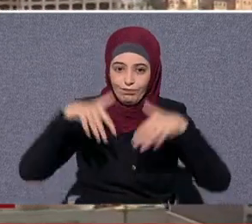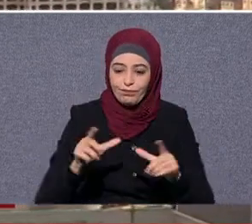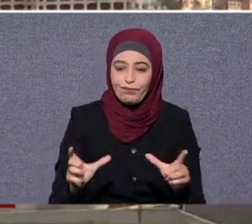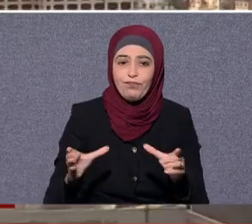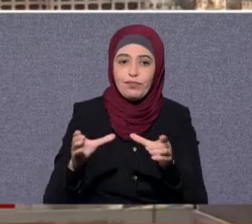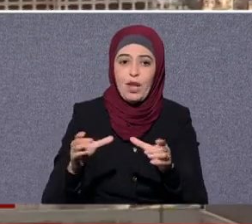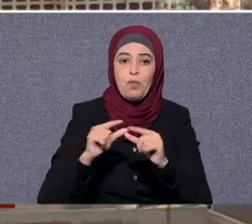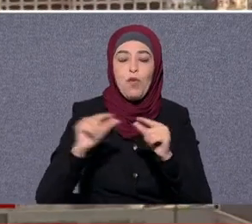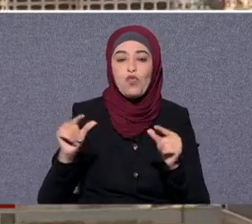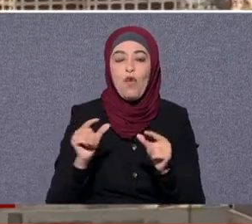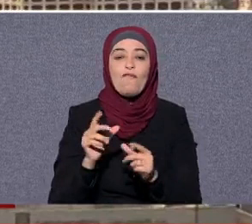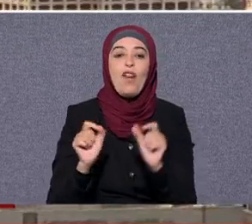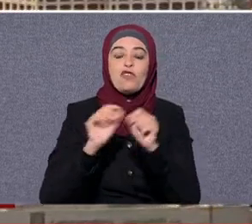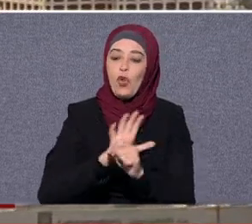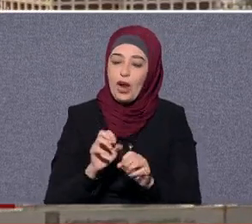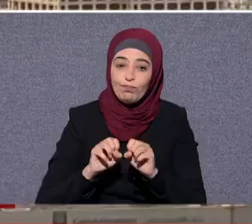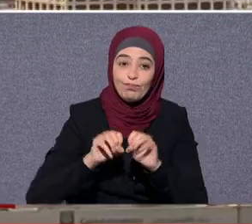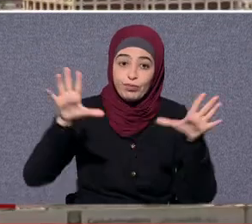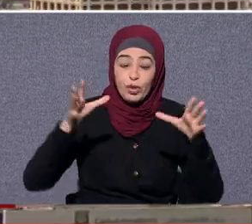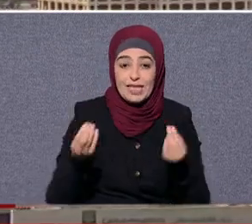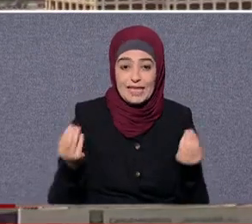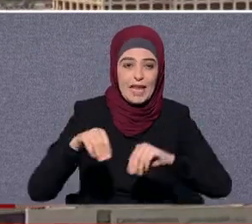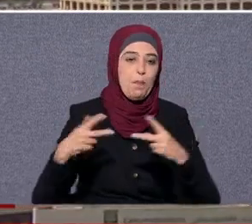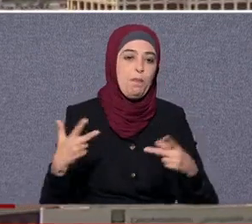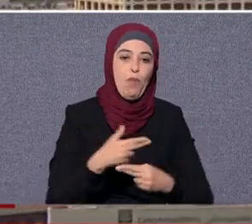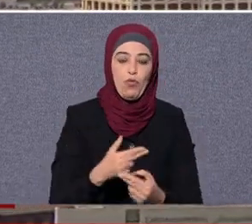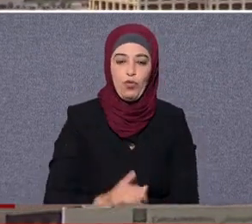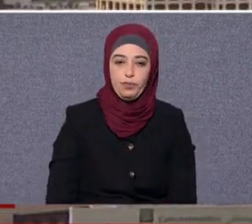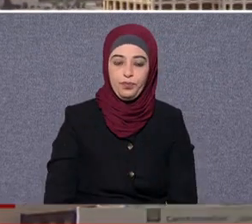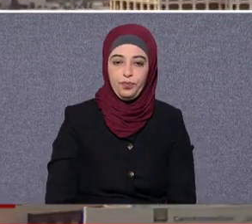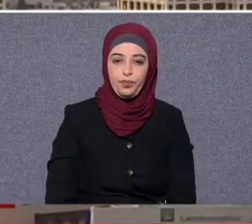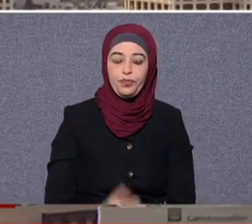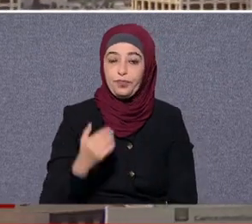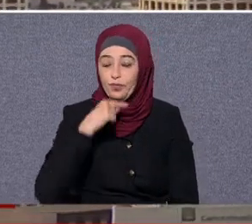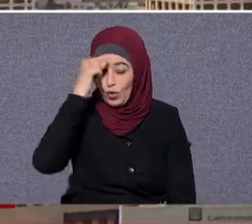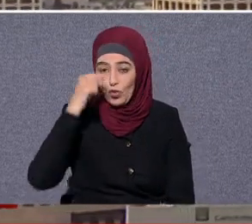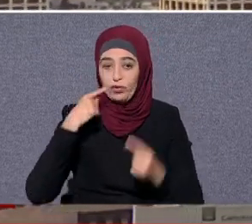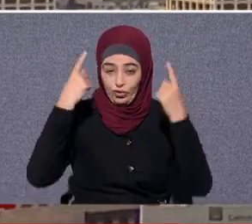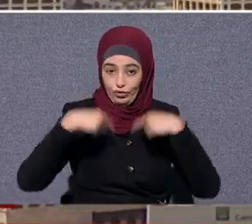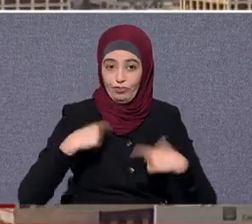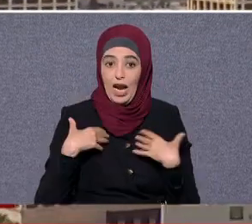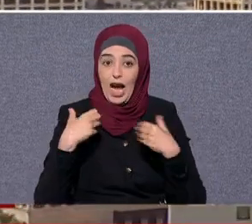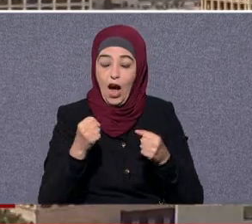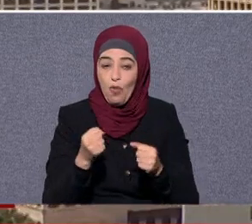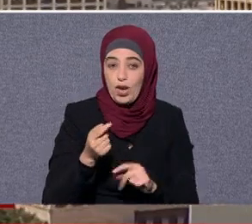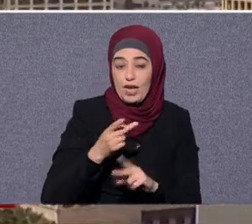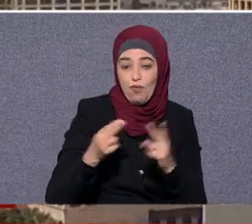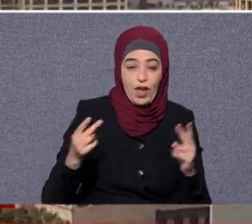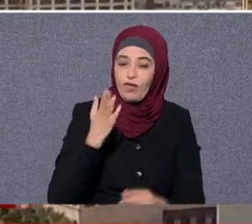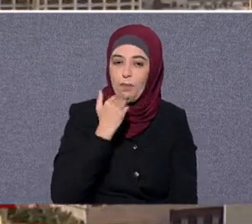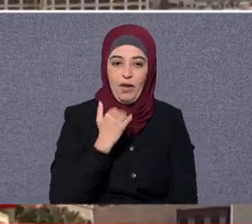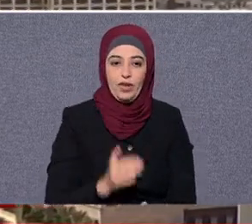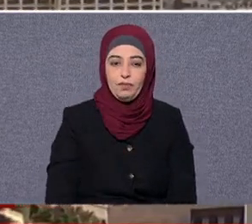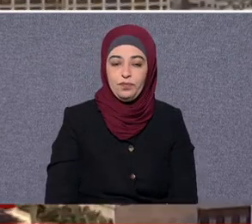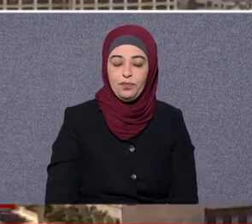على أي بؤرة تحدث فيها إصابات، ولم نتطرق إلى موضوع المناعة